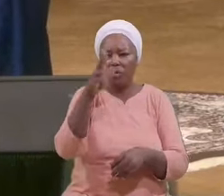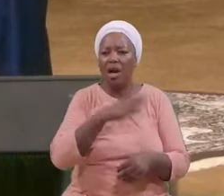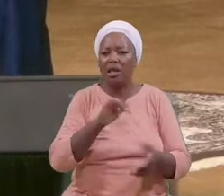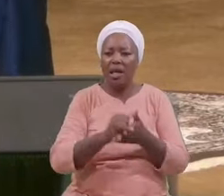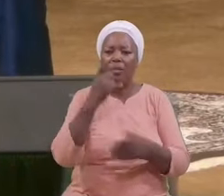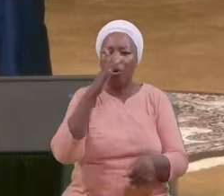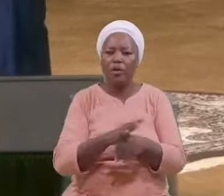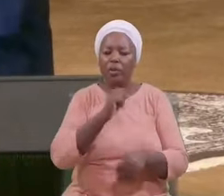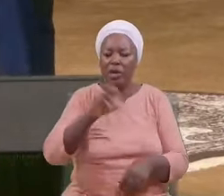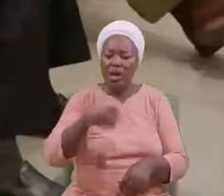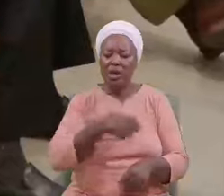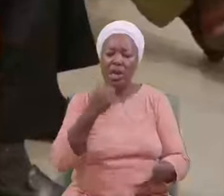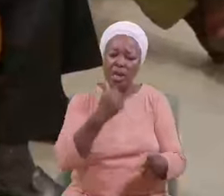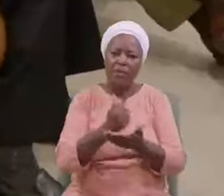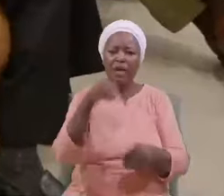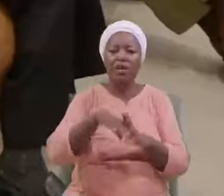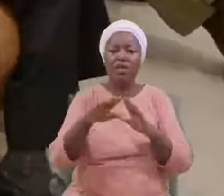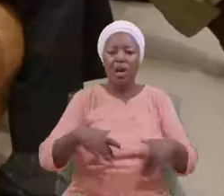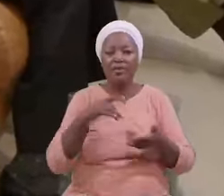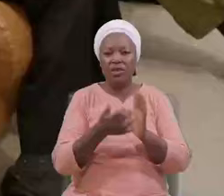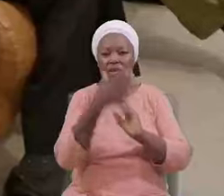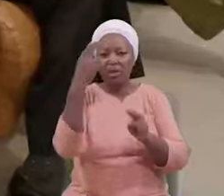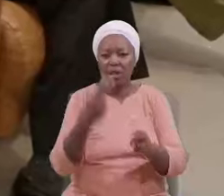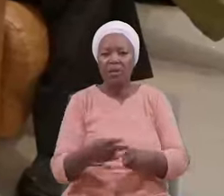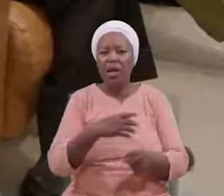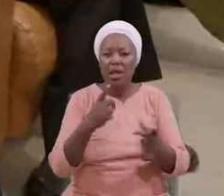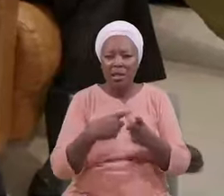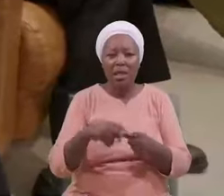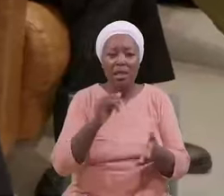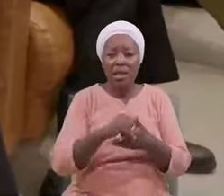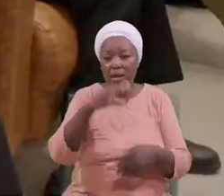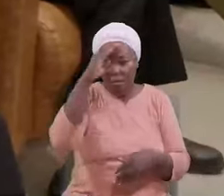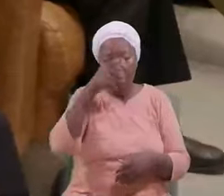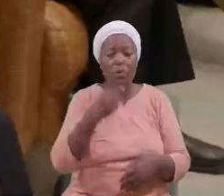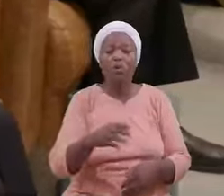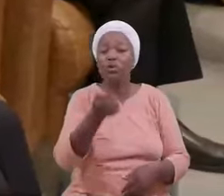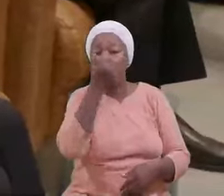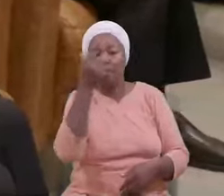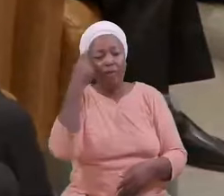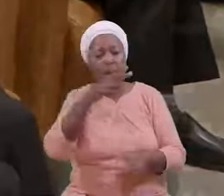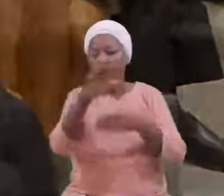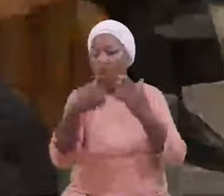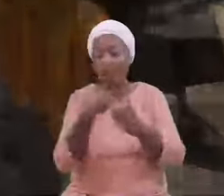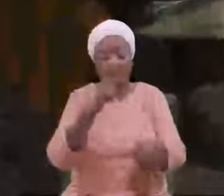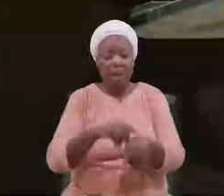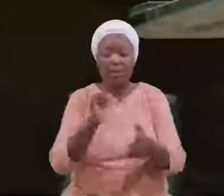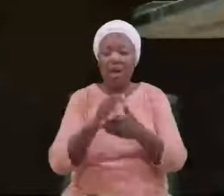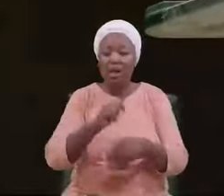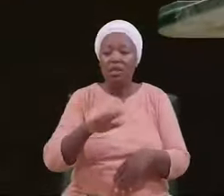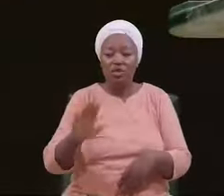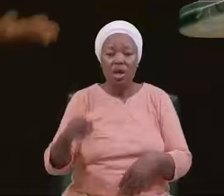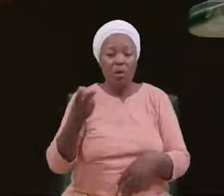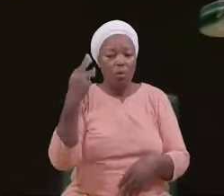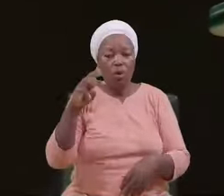amen dans votre vie. Donc, il était muet tout le temps que l'enfant était